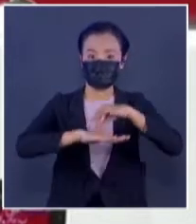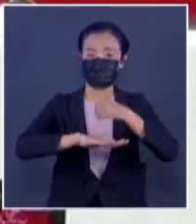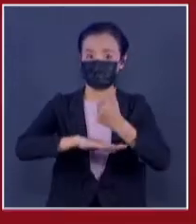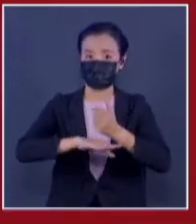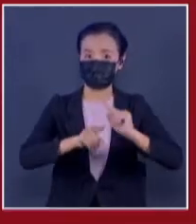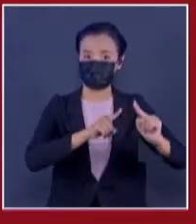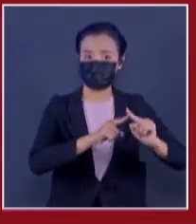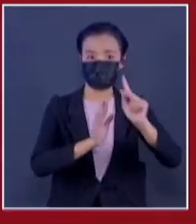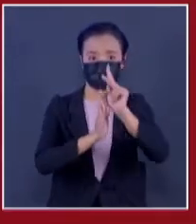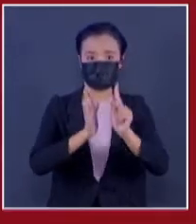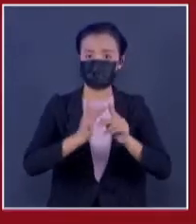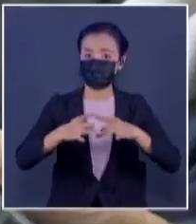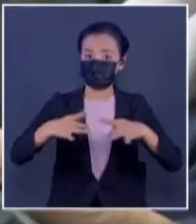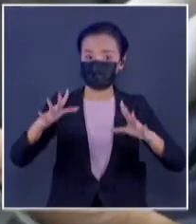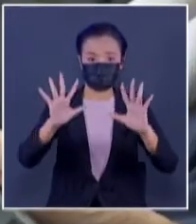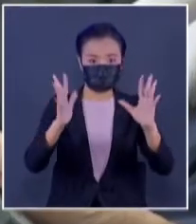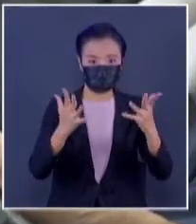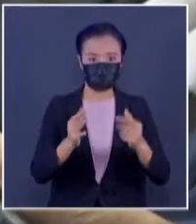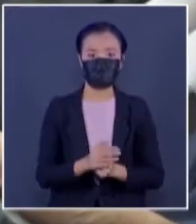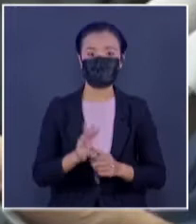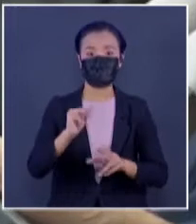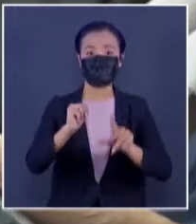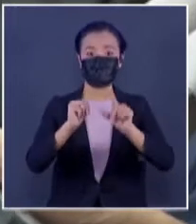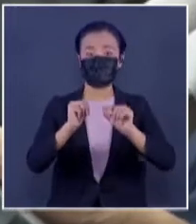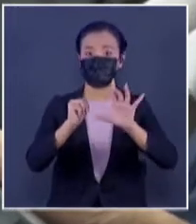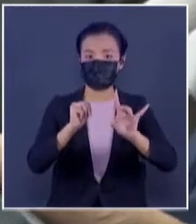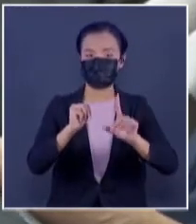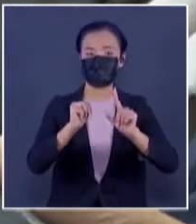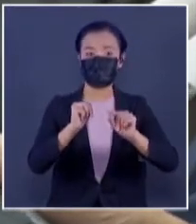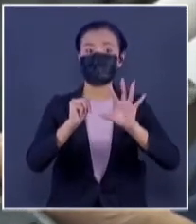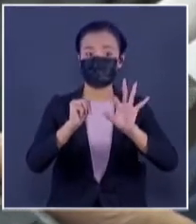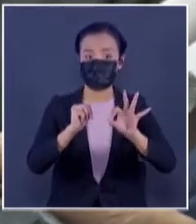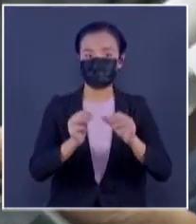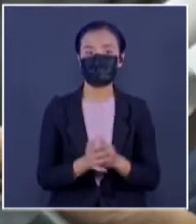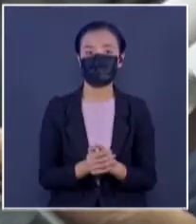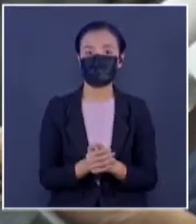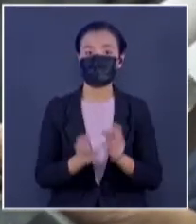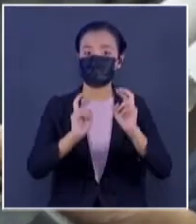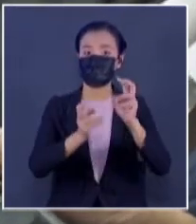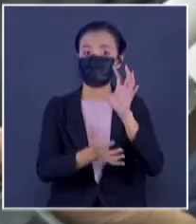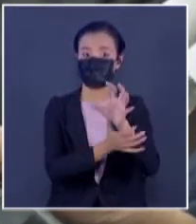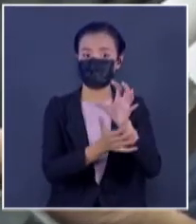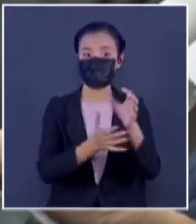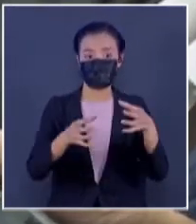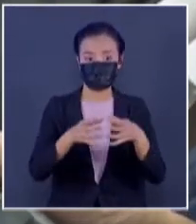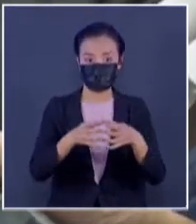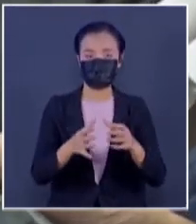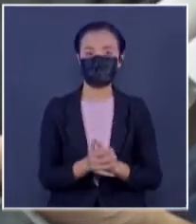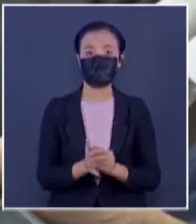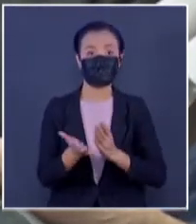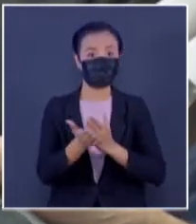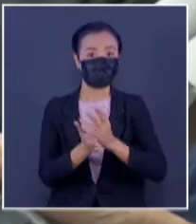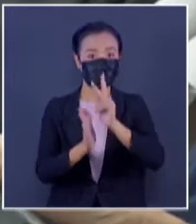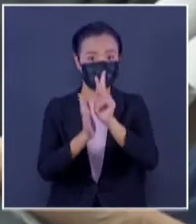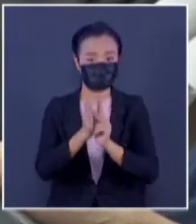วไม่ขัดต่อกฎหมายพรรคการเมืองตามมาตรา28และมาตรา29หรือจะเป็นข้อบังคับของพรรคเพราะว่าฝ่ายกฎหมาย